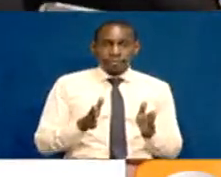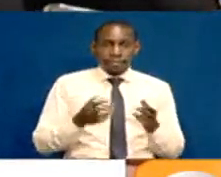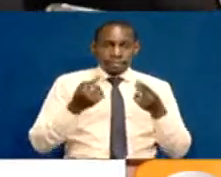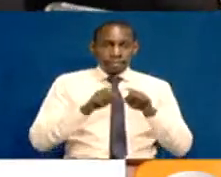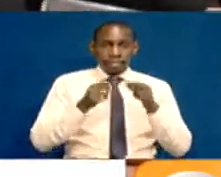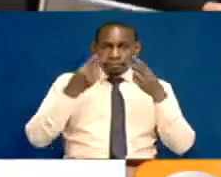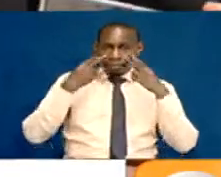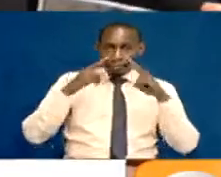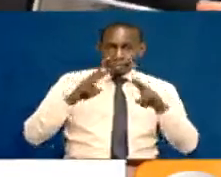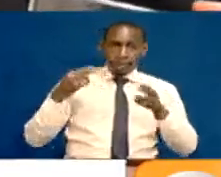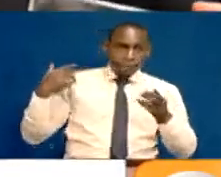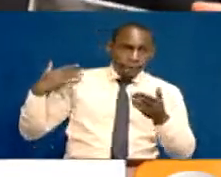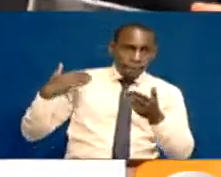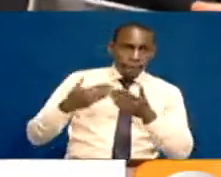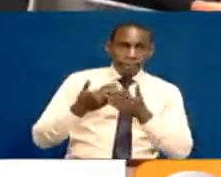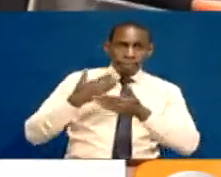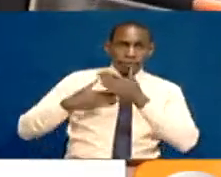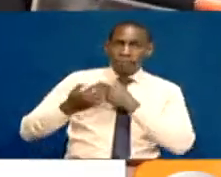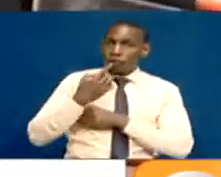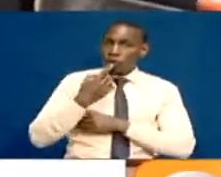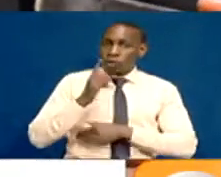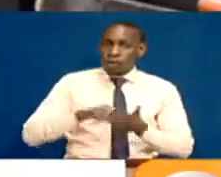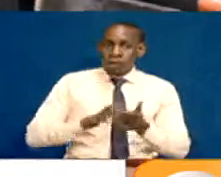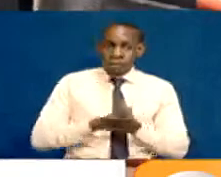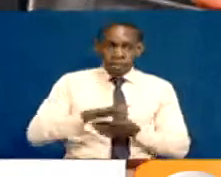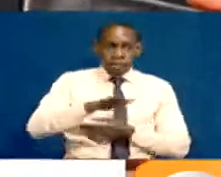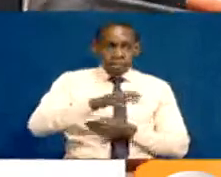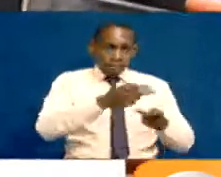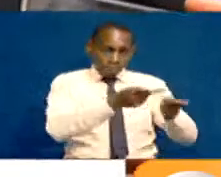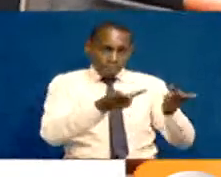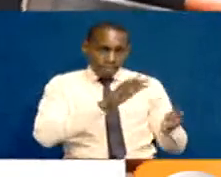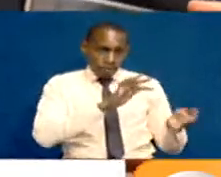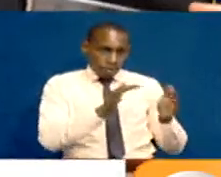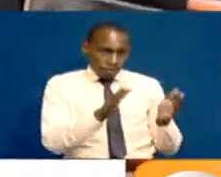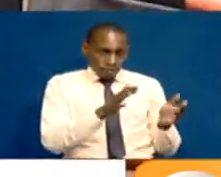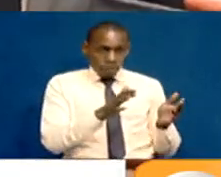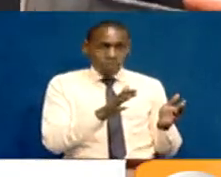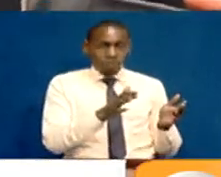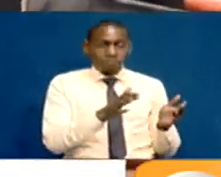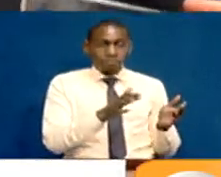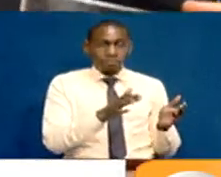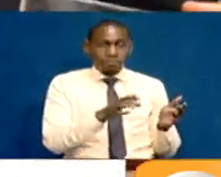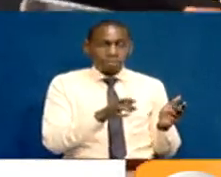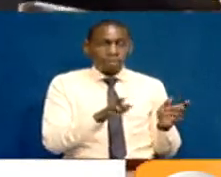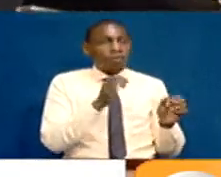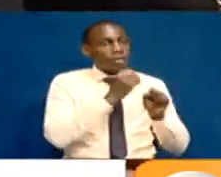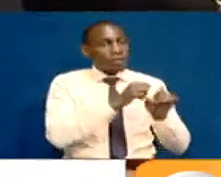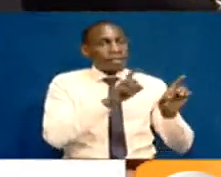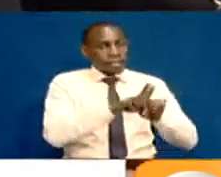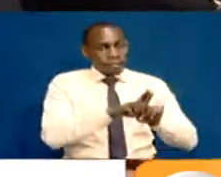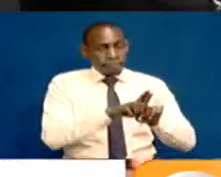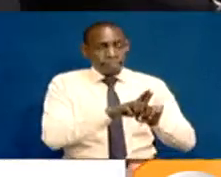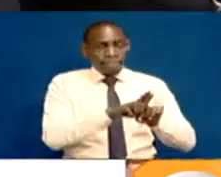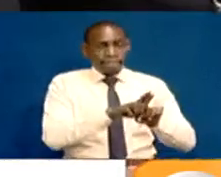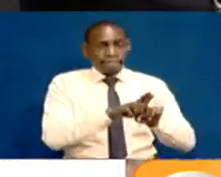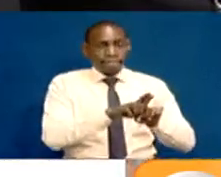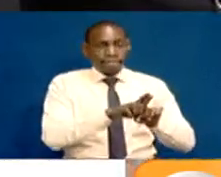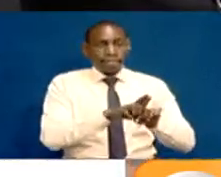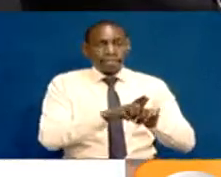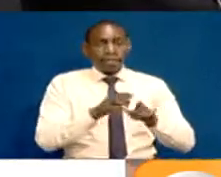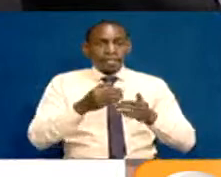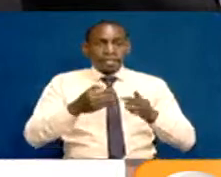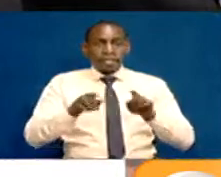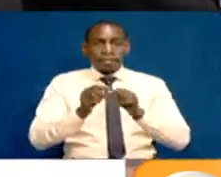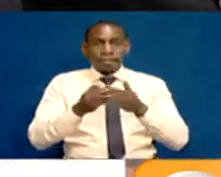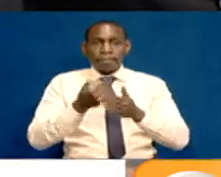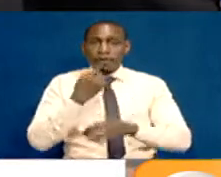Tukaangalia kuanzia mwanzo, walituambia tuangalie size of the classes na tukafanya hivyo. Wakatuambia ya kwamba